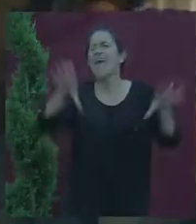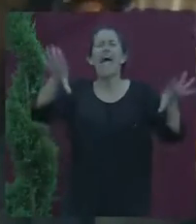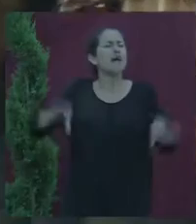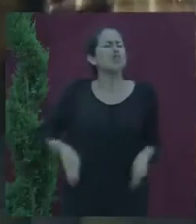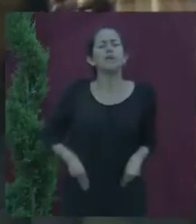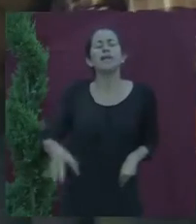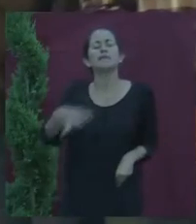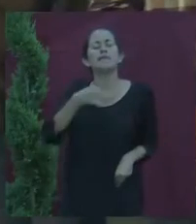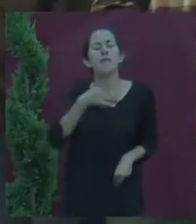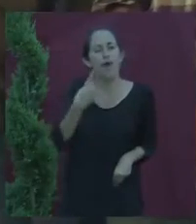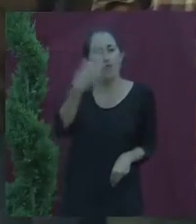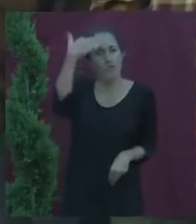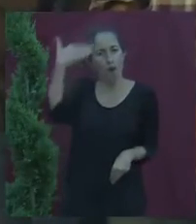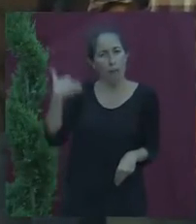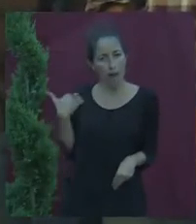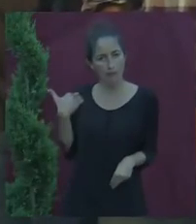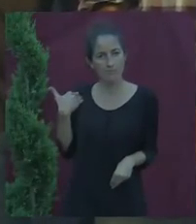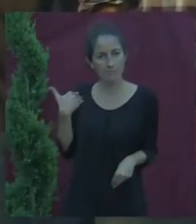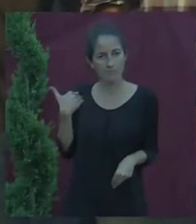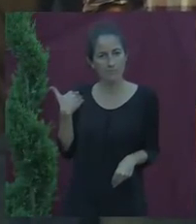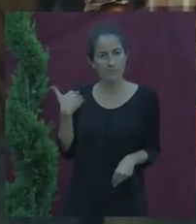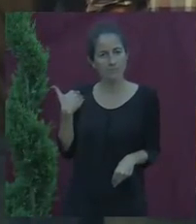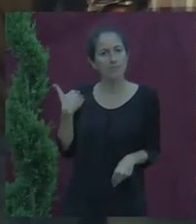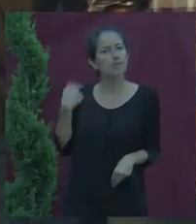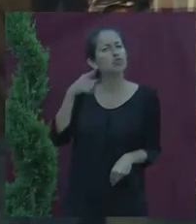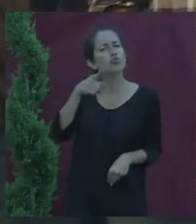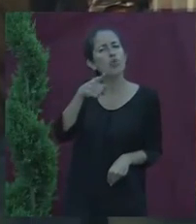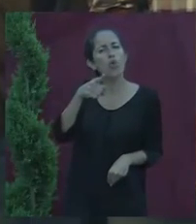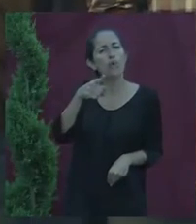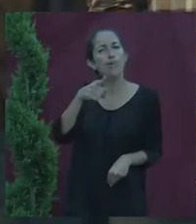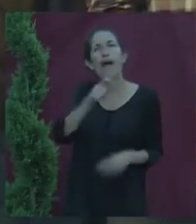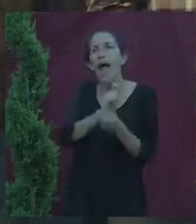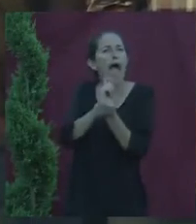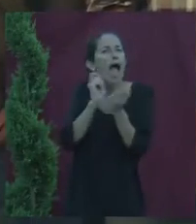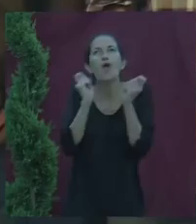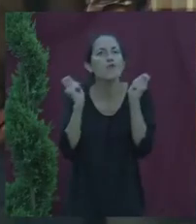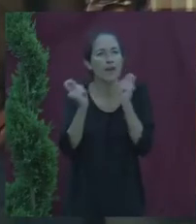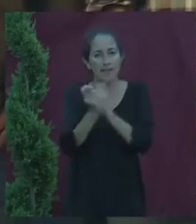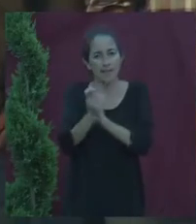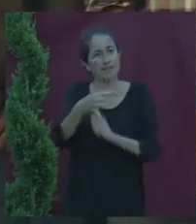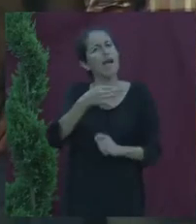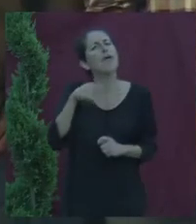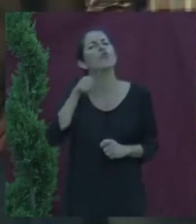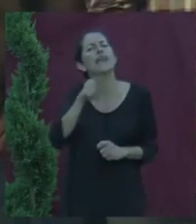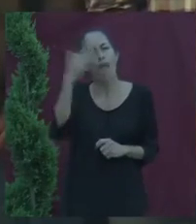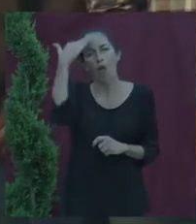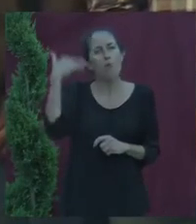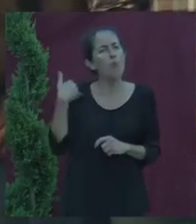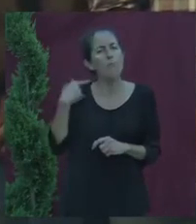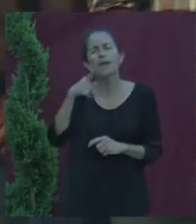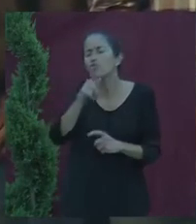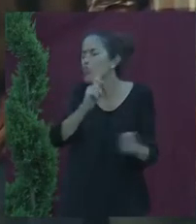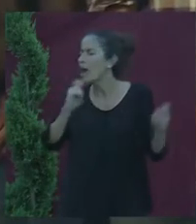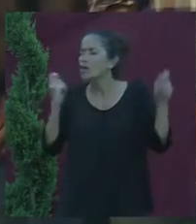Assumiràs la veu d'un poble i serà la veu del teu poble. I